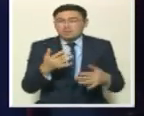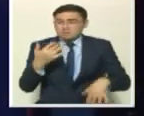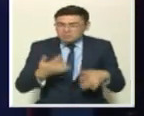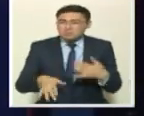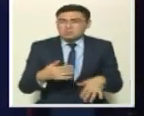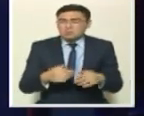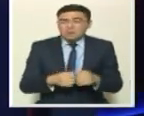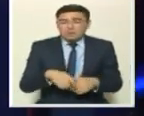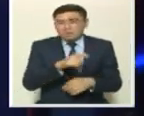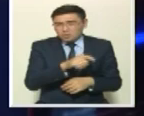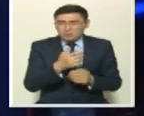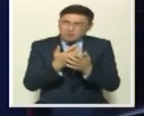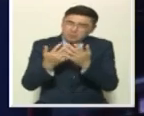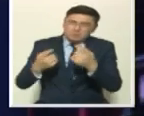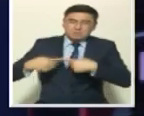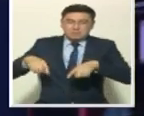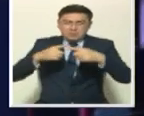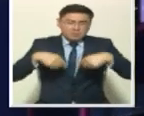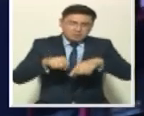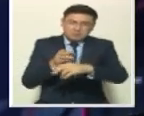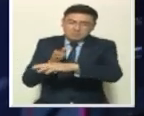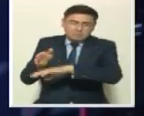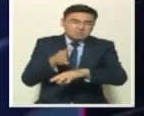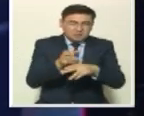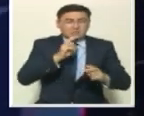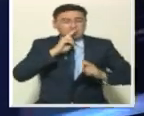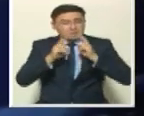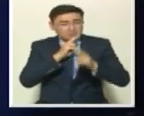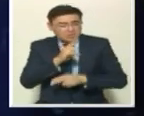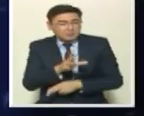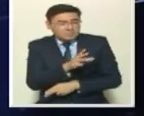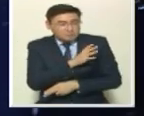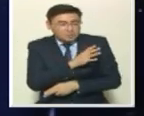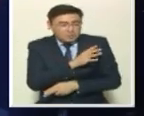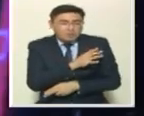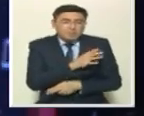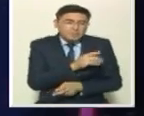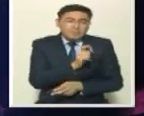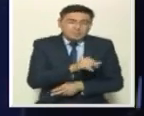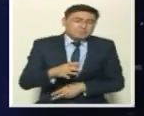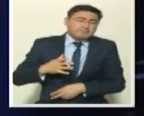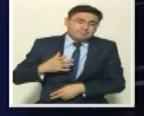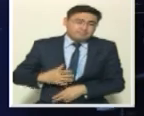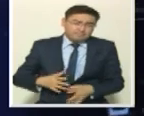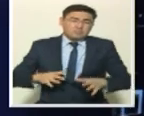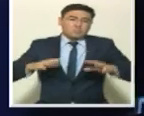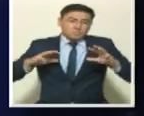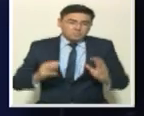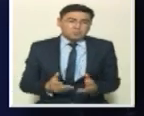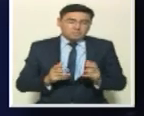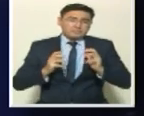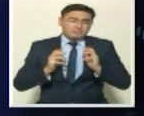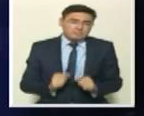не осталось инстанции куда бы они не обращались последние пять лет придавцу обратились жильцы отчаявшиеся и уставшие ждать